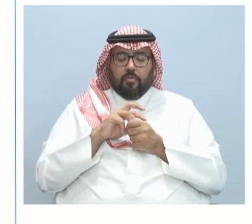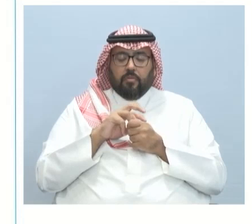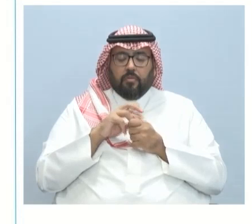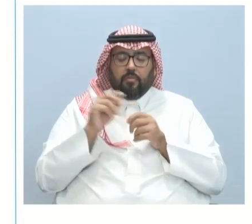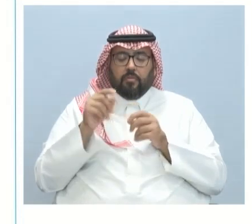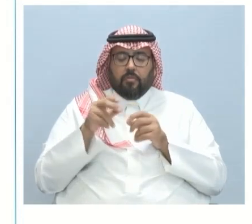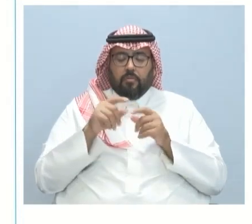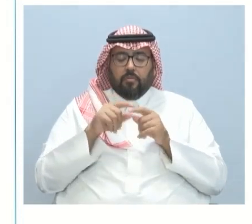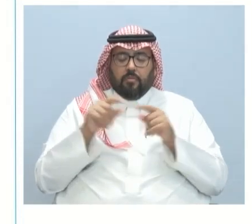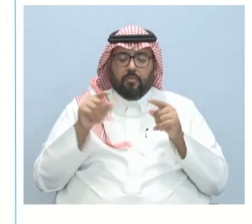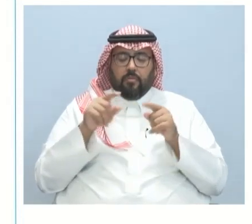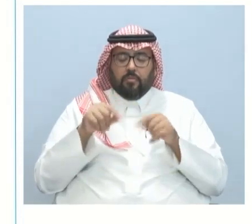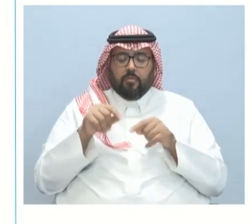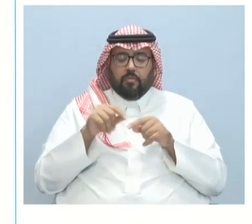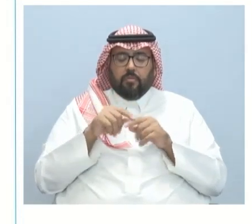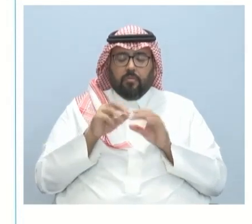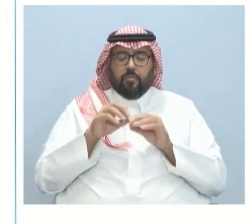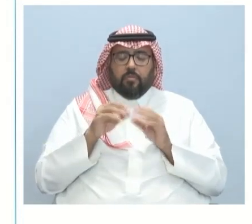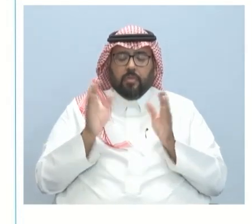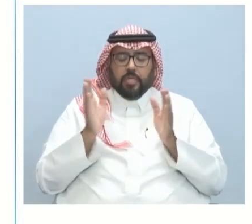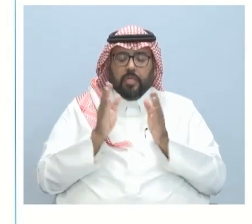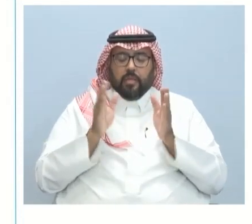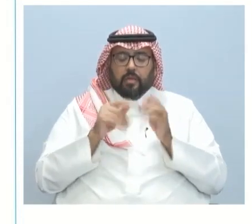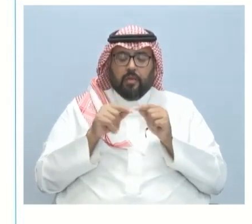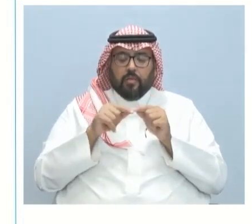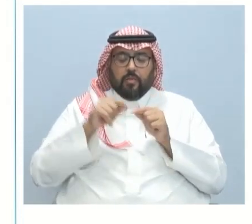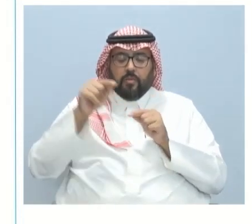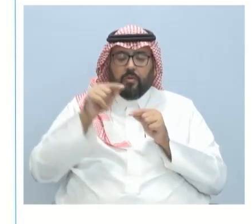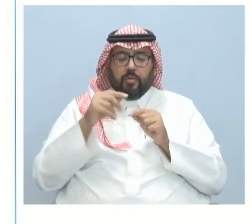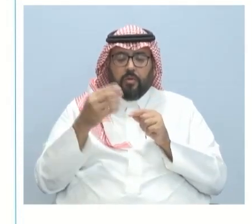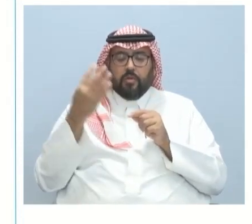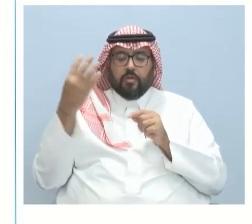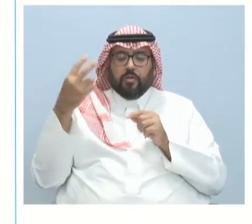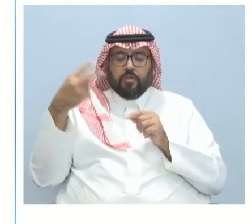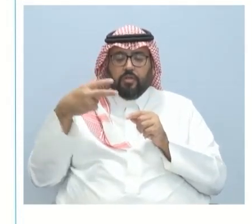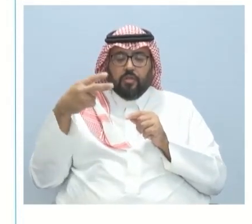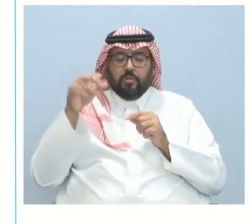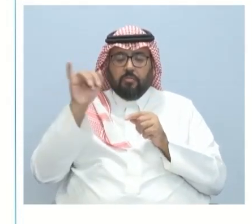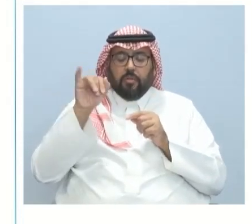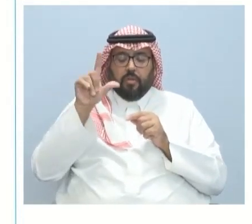تقسيم المساحات الى مربعات اصغر طول ضلعها 20